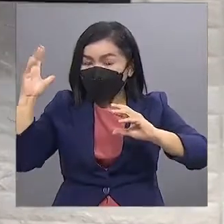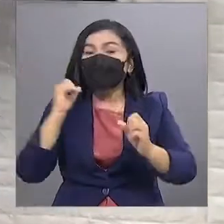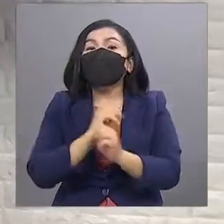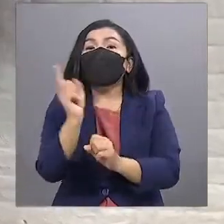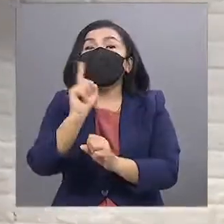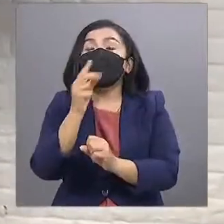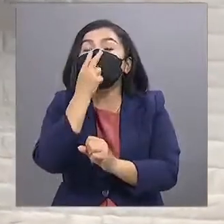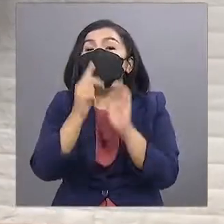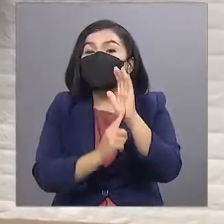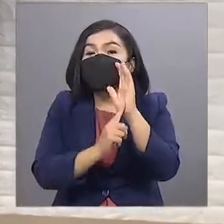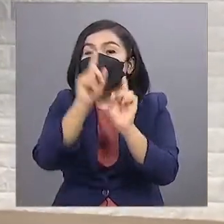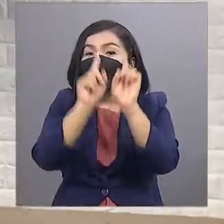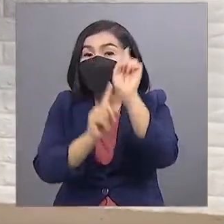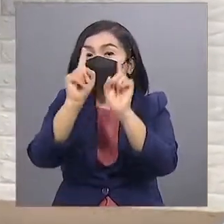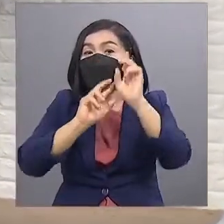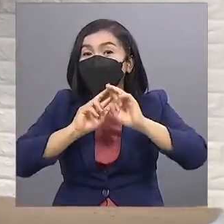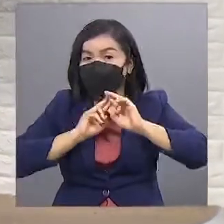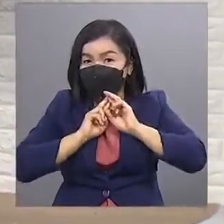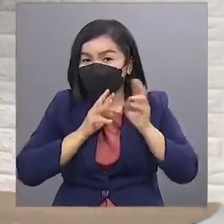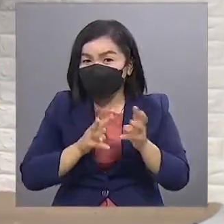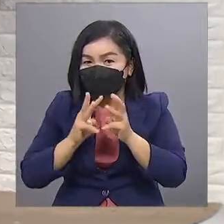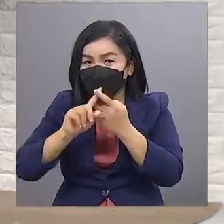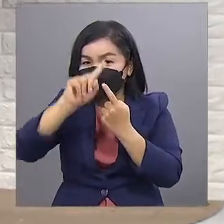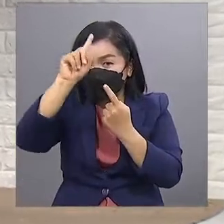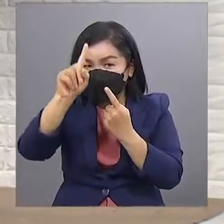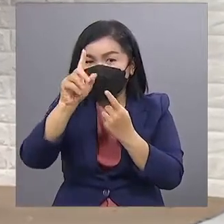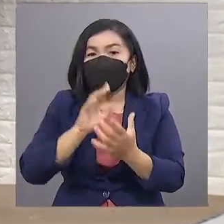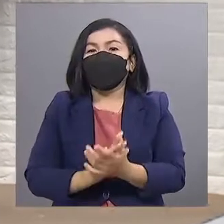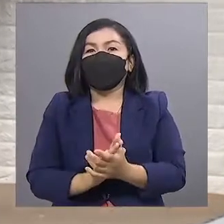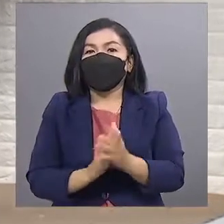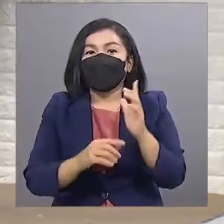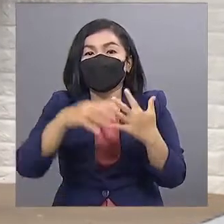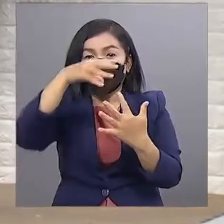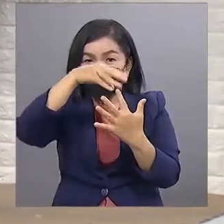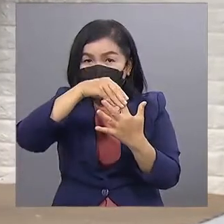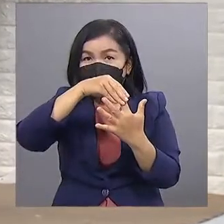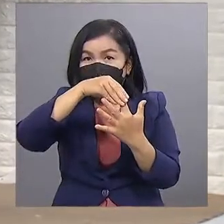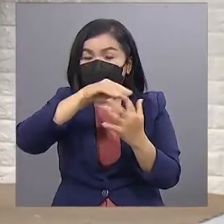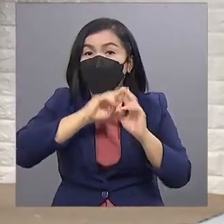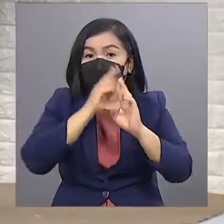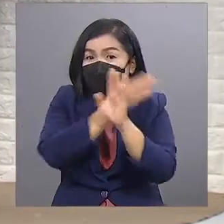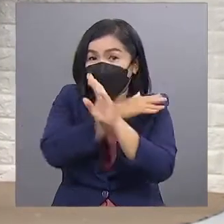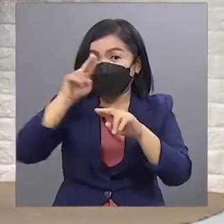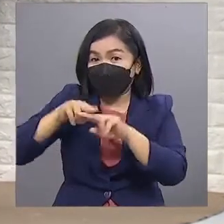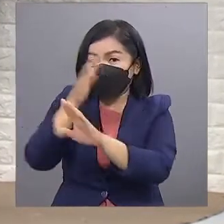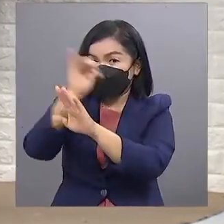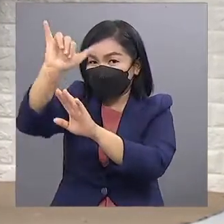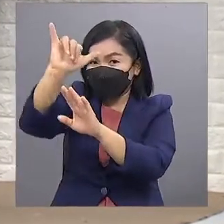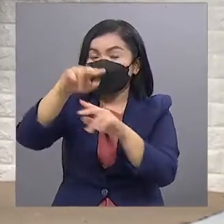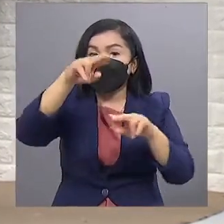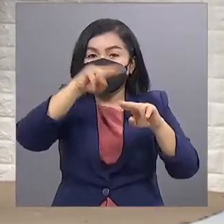สาธิตใหดูนะครัวธีการแรกก็คือ ASH ข OXygen ของตวเองก่อนเลยแล้วก็ใหคผชม